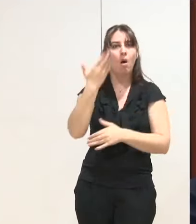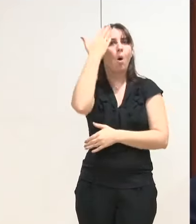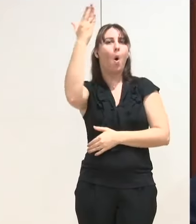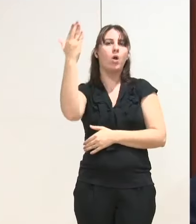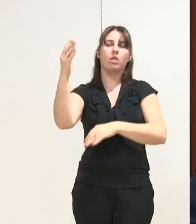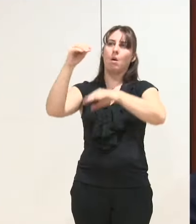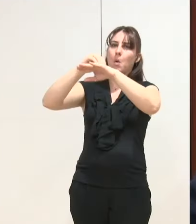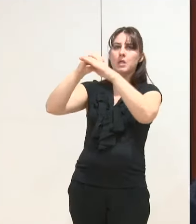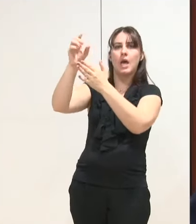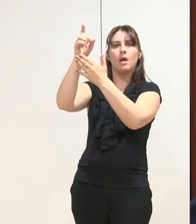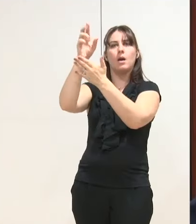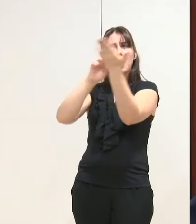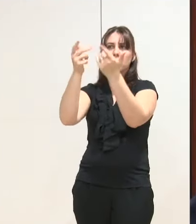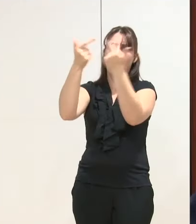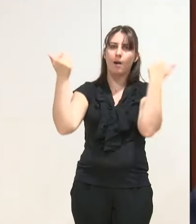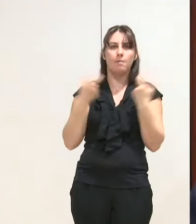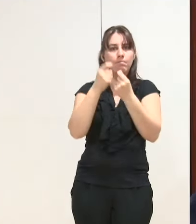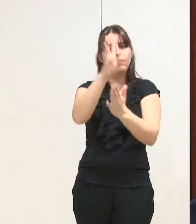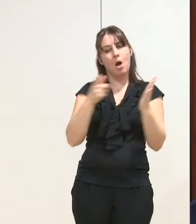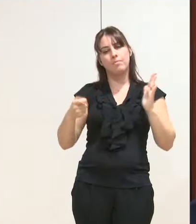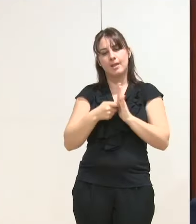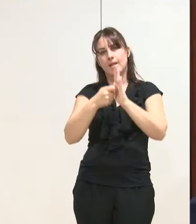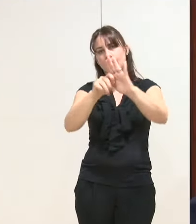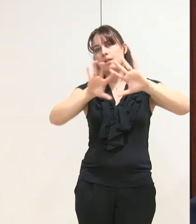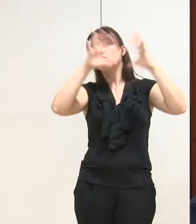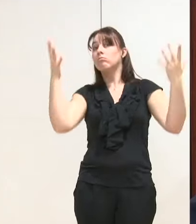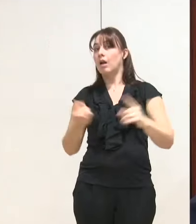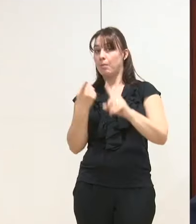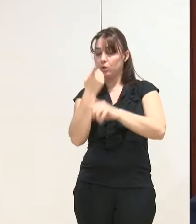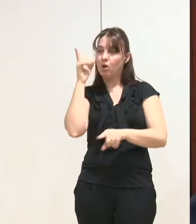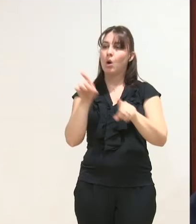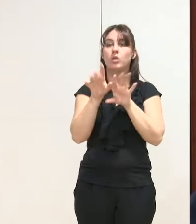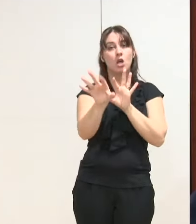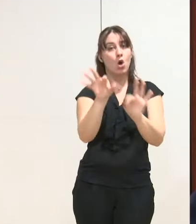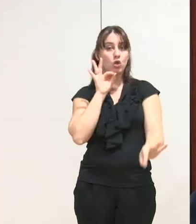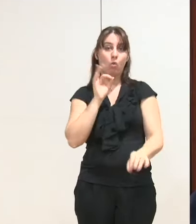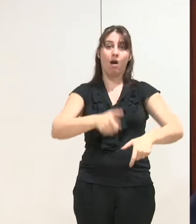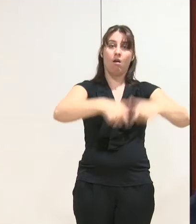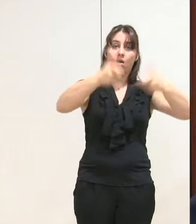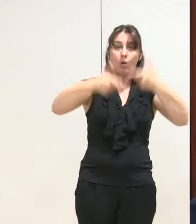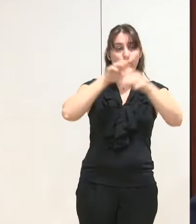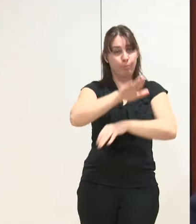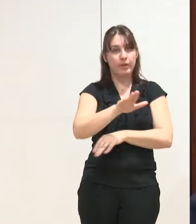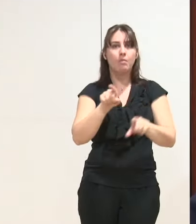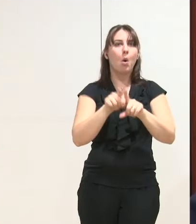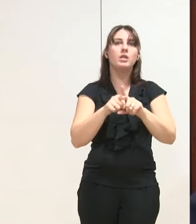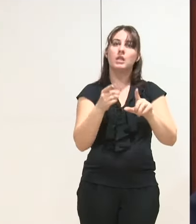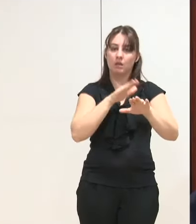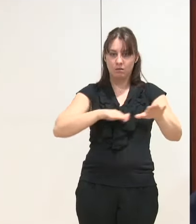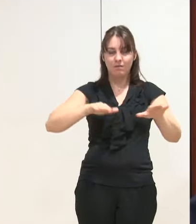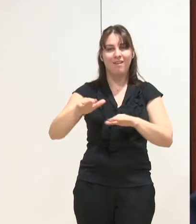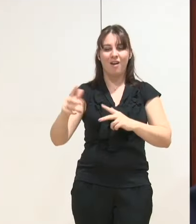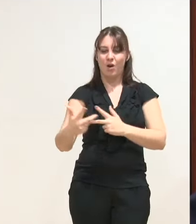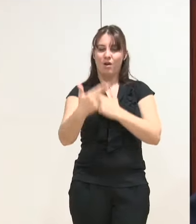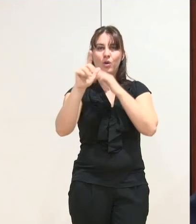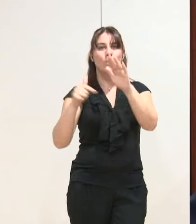les ordres de grandeur financière évidemment et les choix urbanistiques mais pas seulement puisque le volet 2 comporte aussi